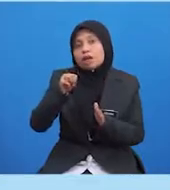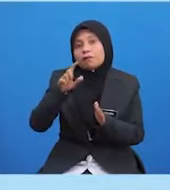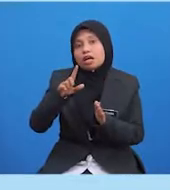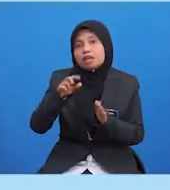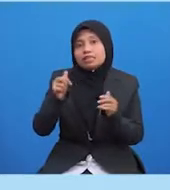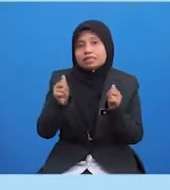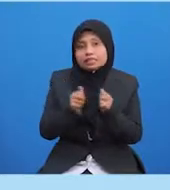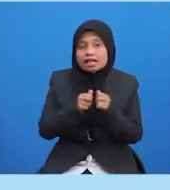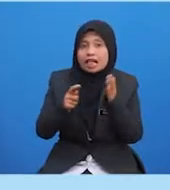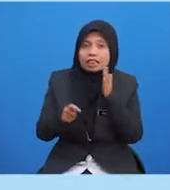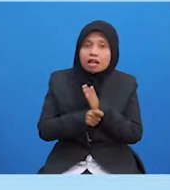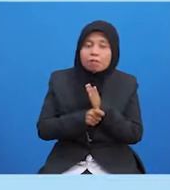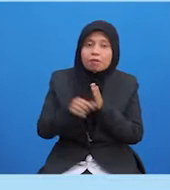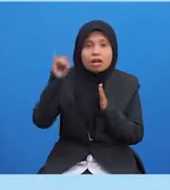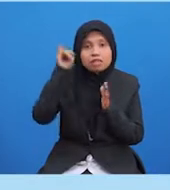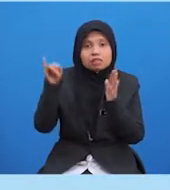dengan menambah image